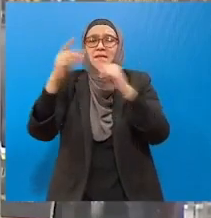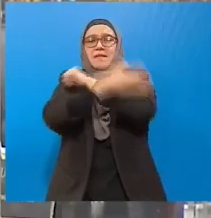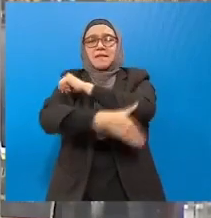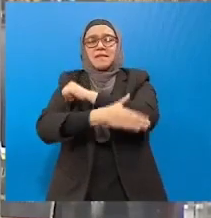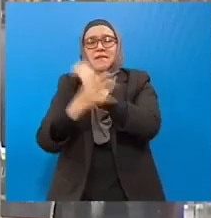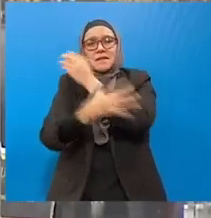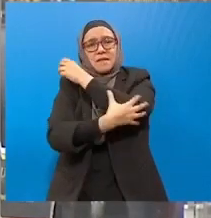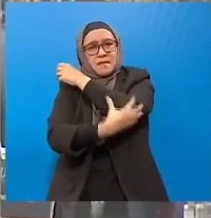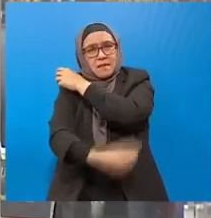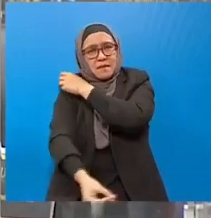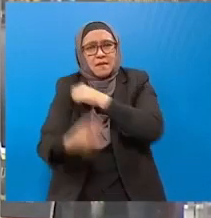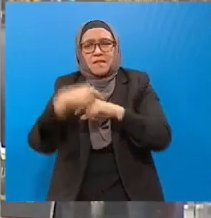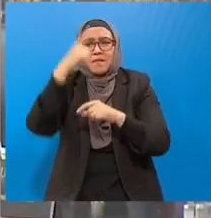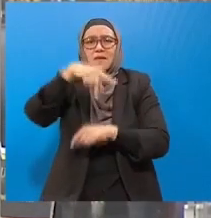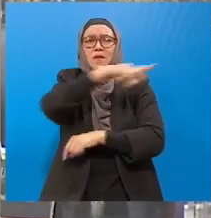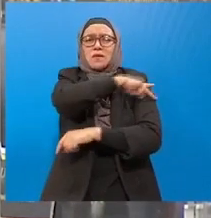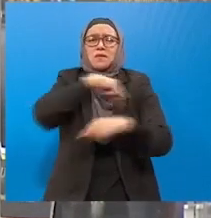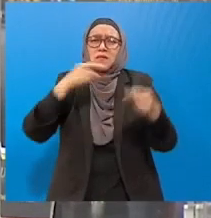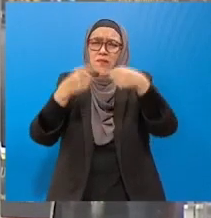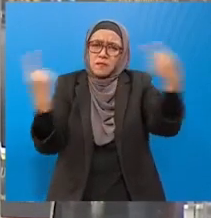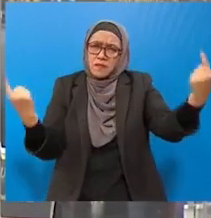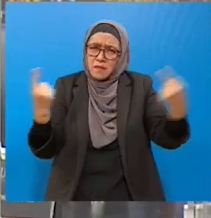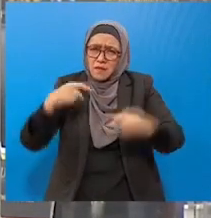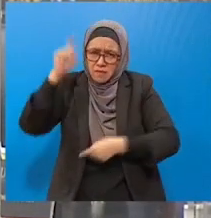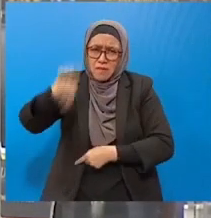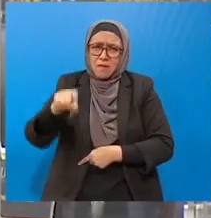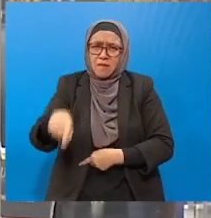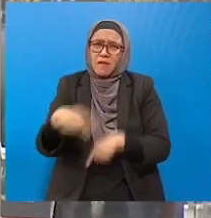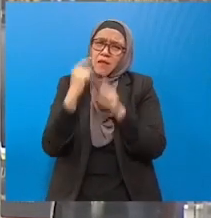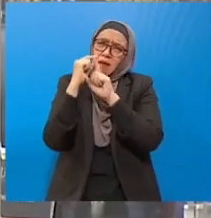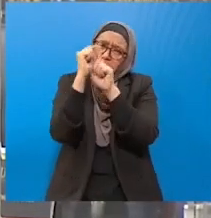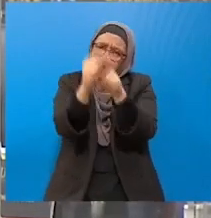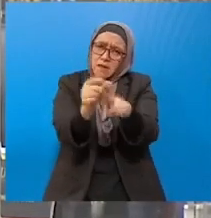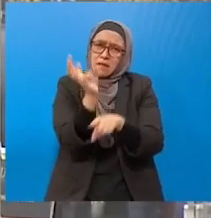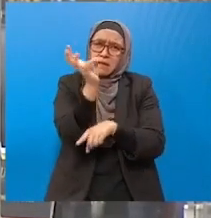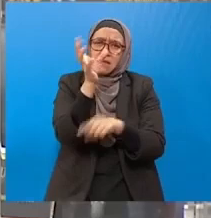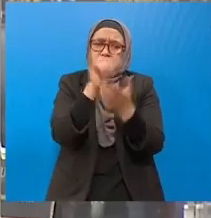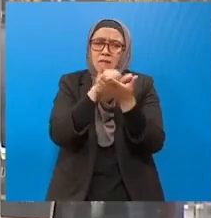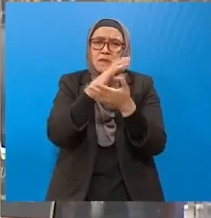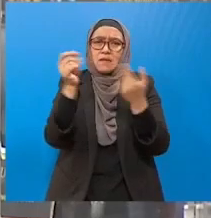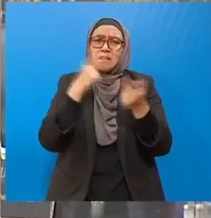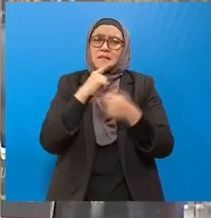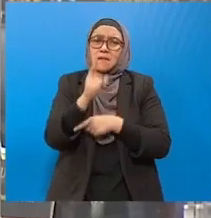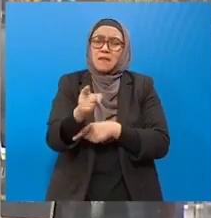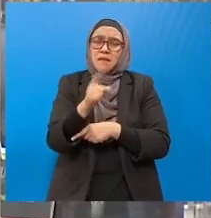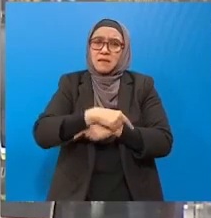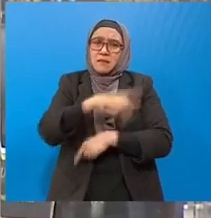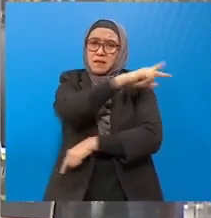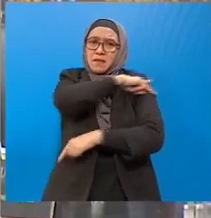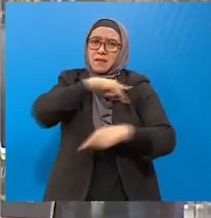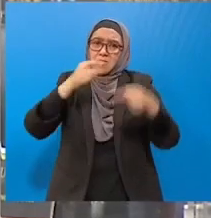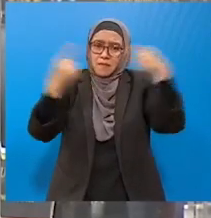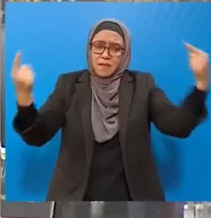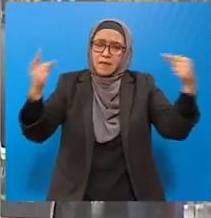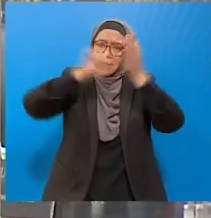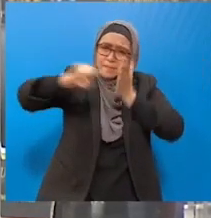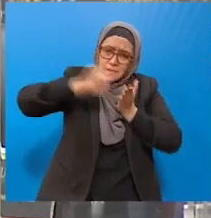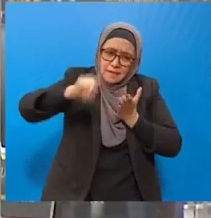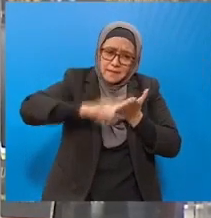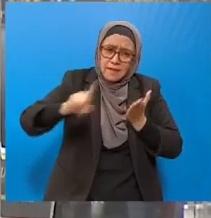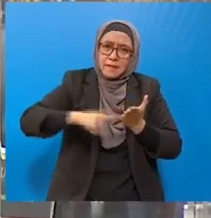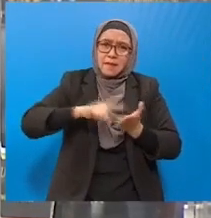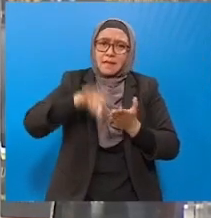pembangkang wajarkah beliau menghimbau sindiran yang sedemikian sepatunya ketombe angka menyamar faktor yang lebih mendalam dan memberikan solusi